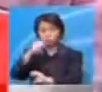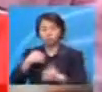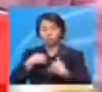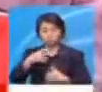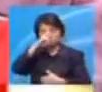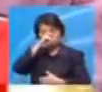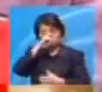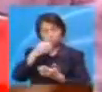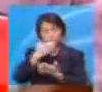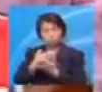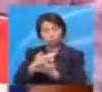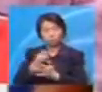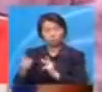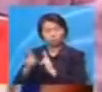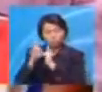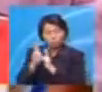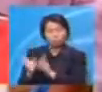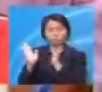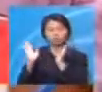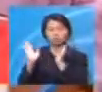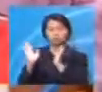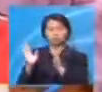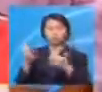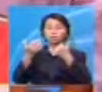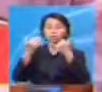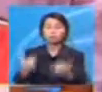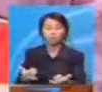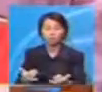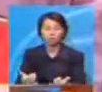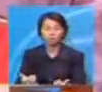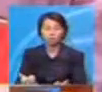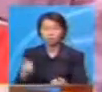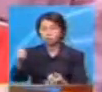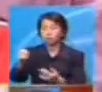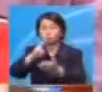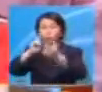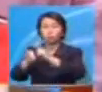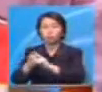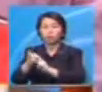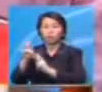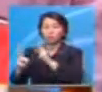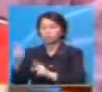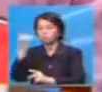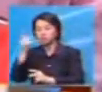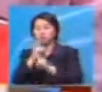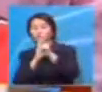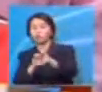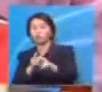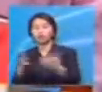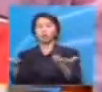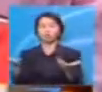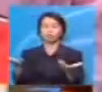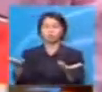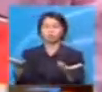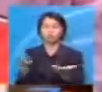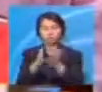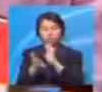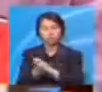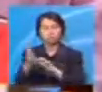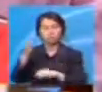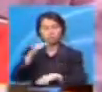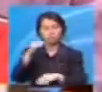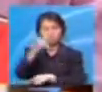yang diikuti dan sekarang merubah supaya orang tidak menghormati kita jadi dalam